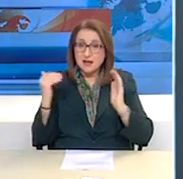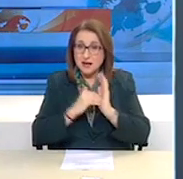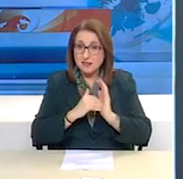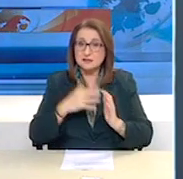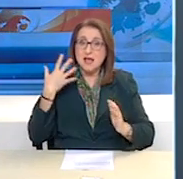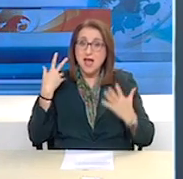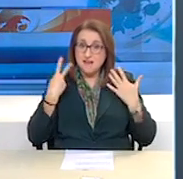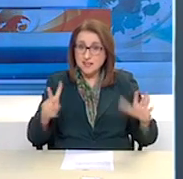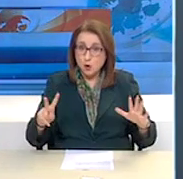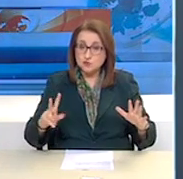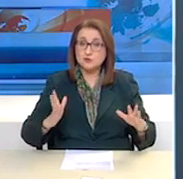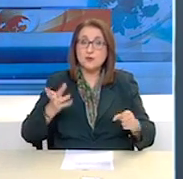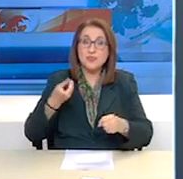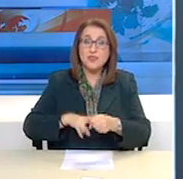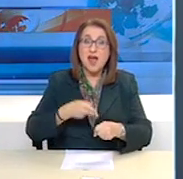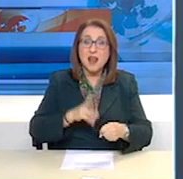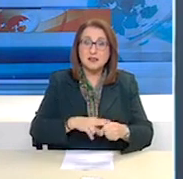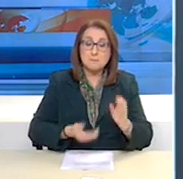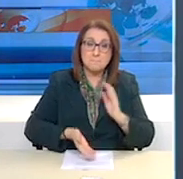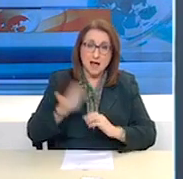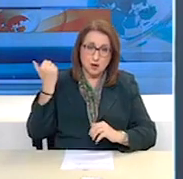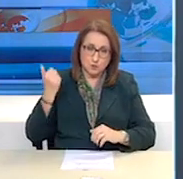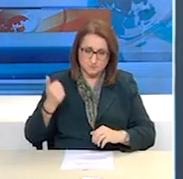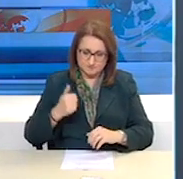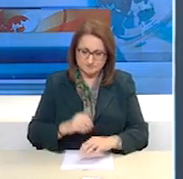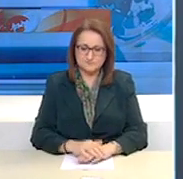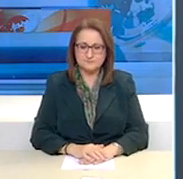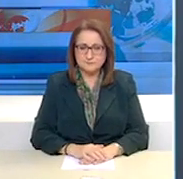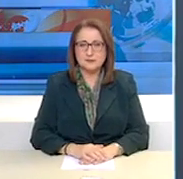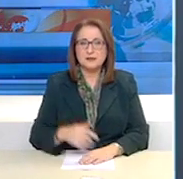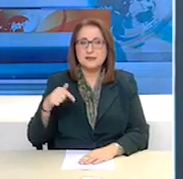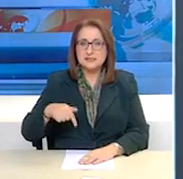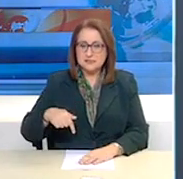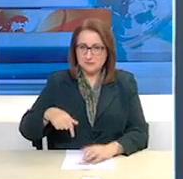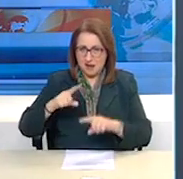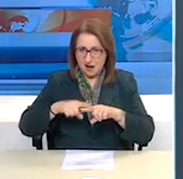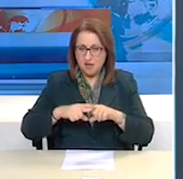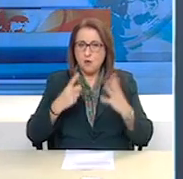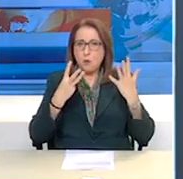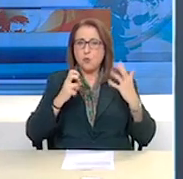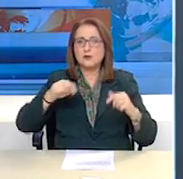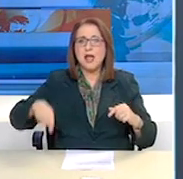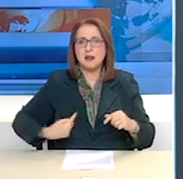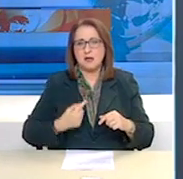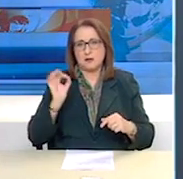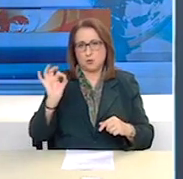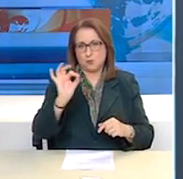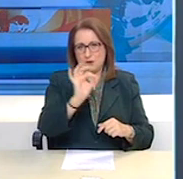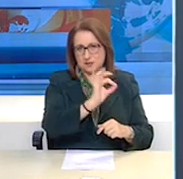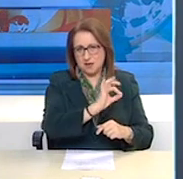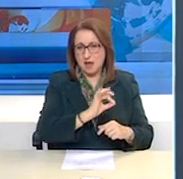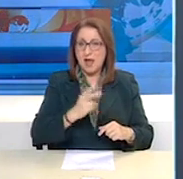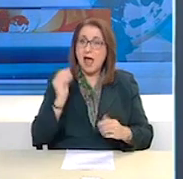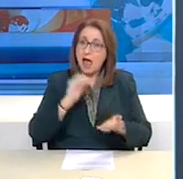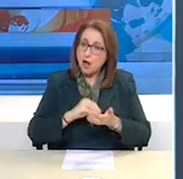θανάτους. Σήμερα ανακοινώνουμε 81 νέα κρούσματα του νέου ιού στη χώρα. Επιπλέον έχουν